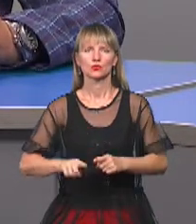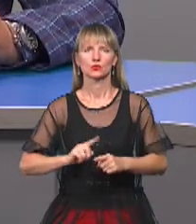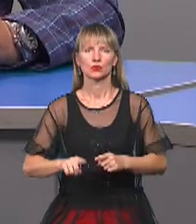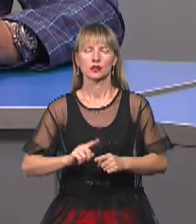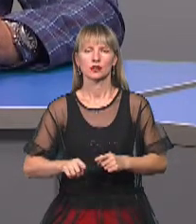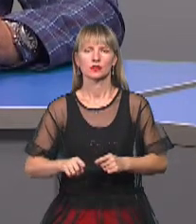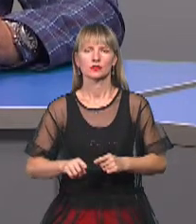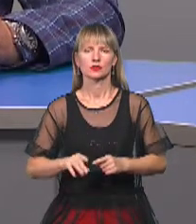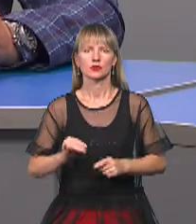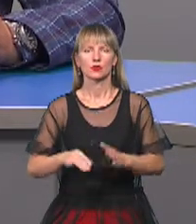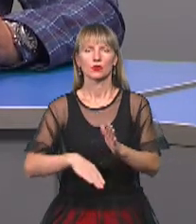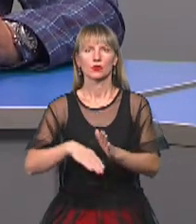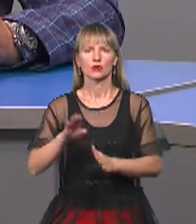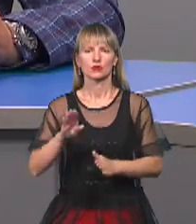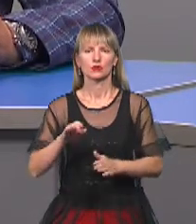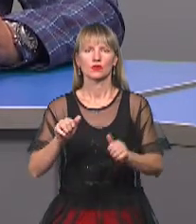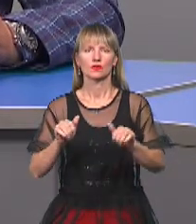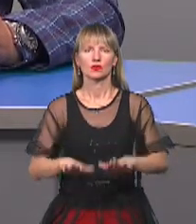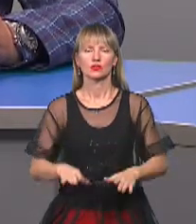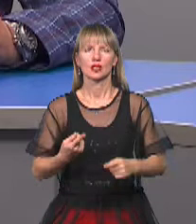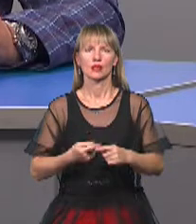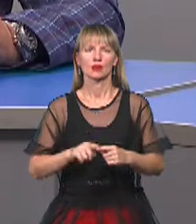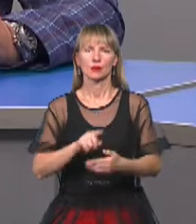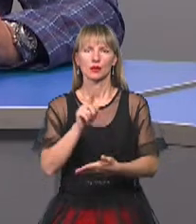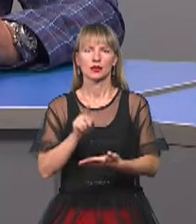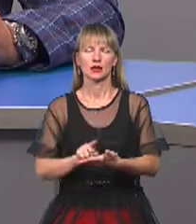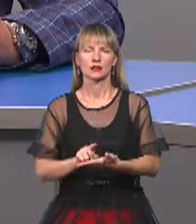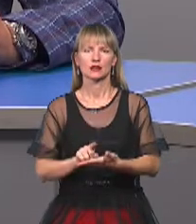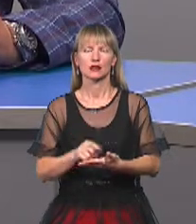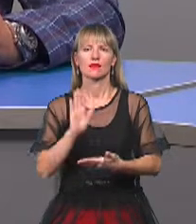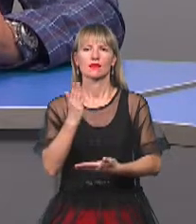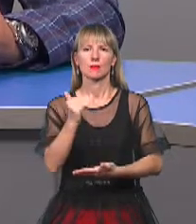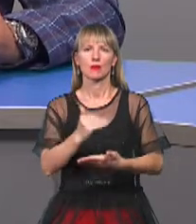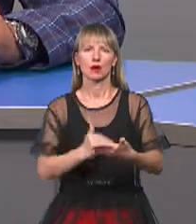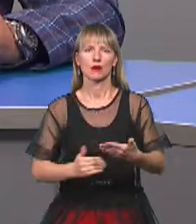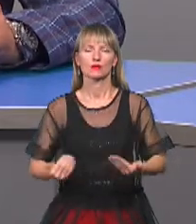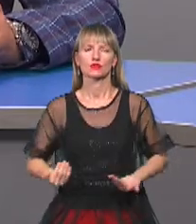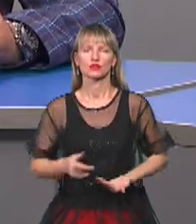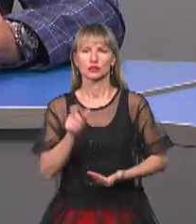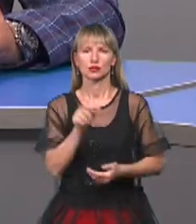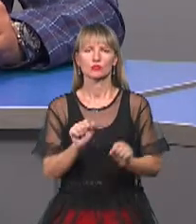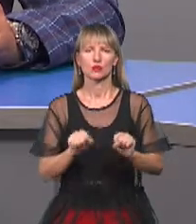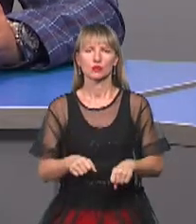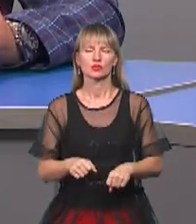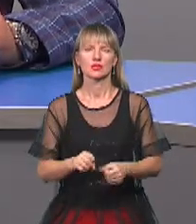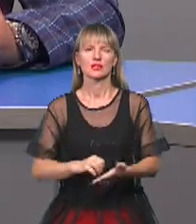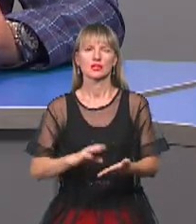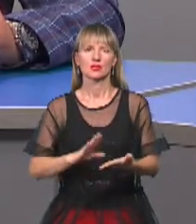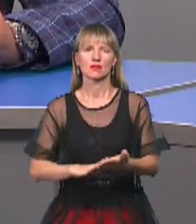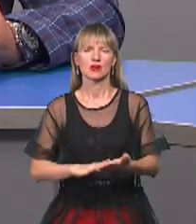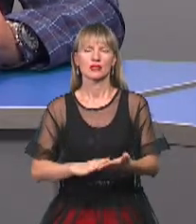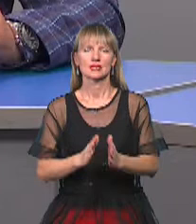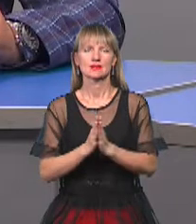та поліпшити, як би, вирішення даного питання. В програмі мешканець може як зареєструвати